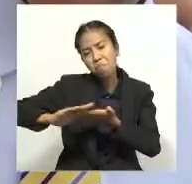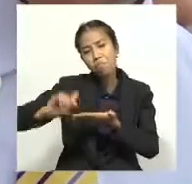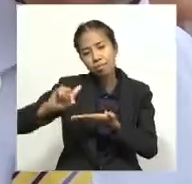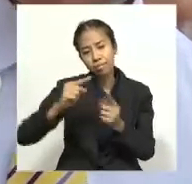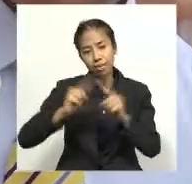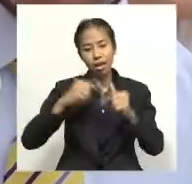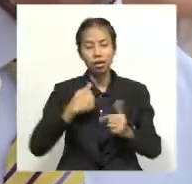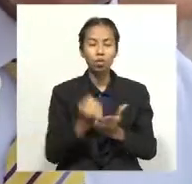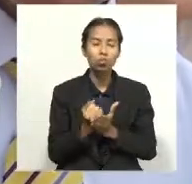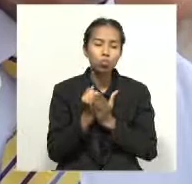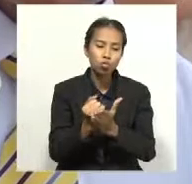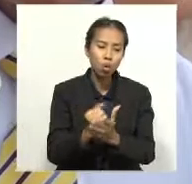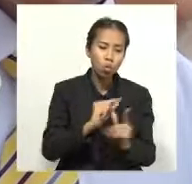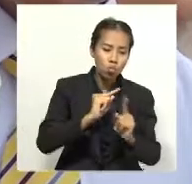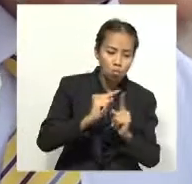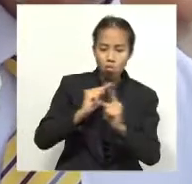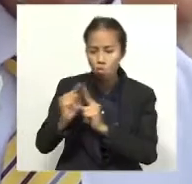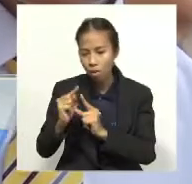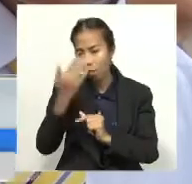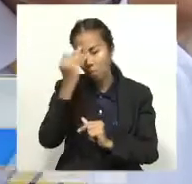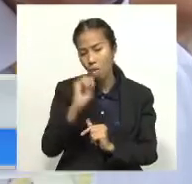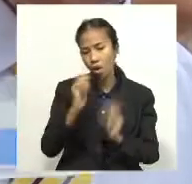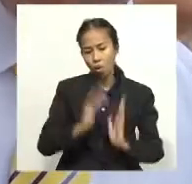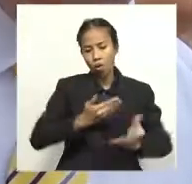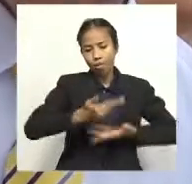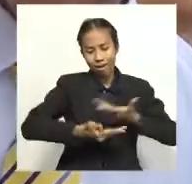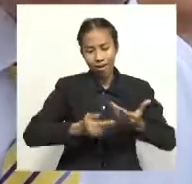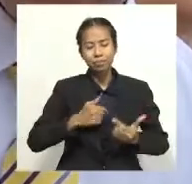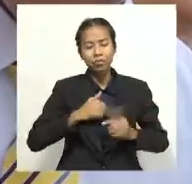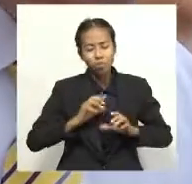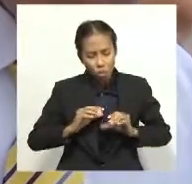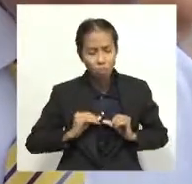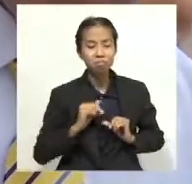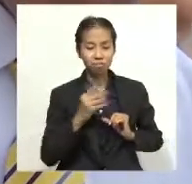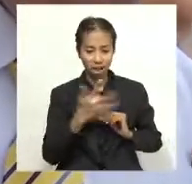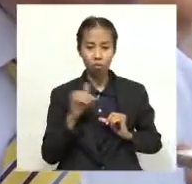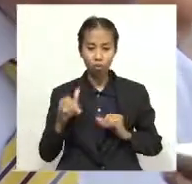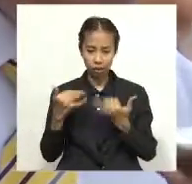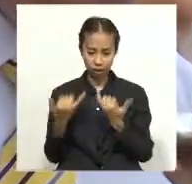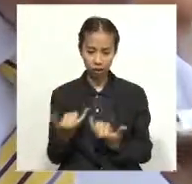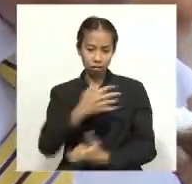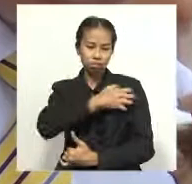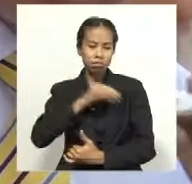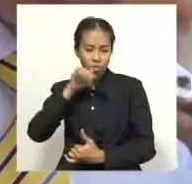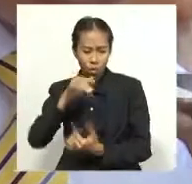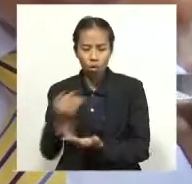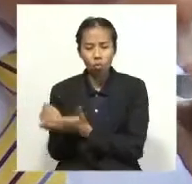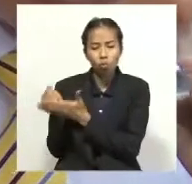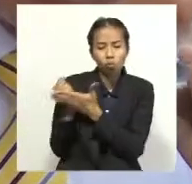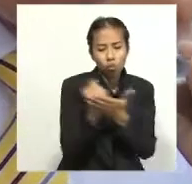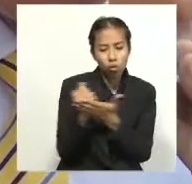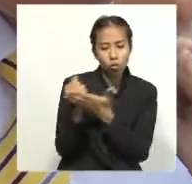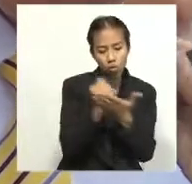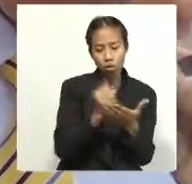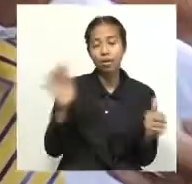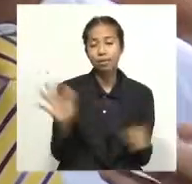เพราะว่าเราก็เข้าใจว่าผู้ค้าก็เสียสละในระดับนึงนะครับเพราะนั้นเนี่ยทางกทม.เนี่ยถ้าเราช่วยอะไรได้เราก็จะพยายามช่วยผู้ค้า